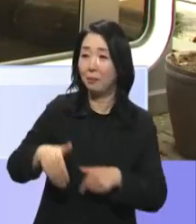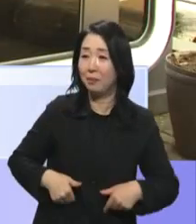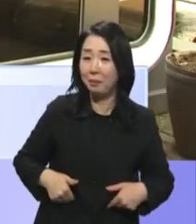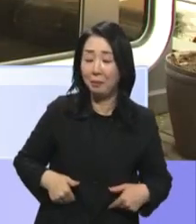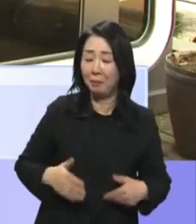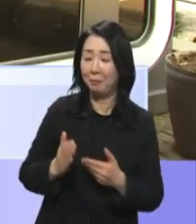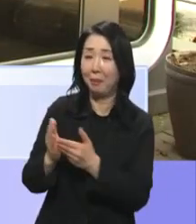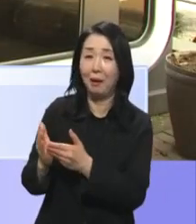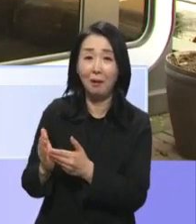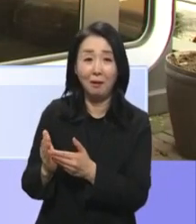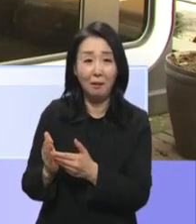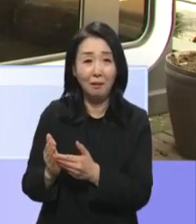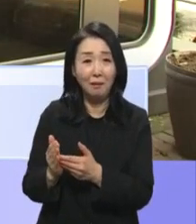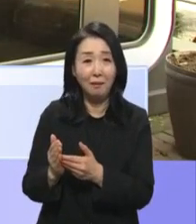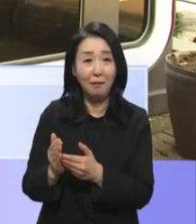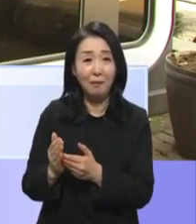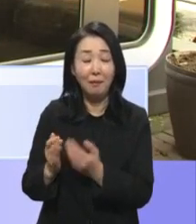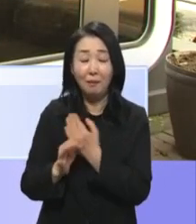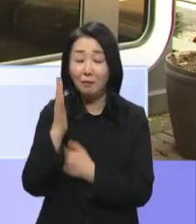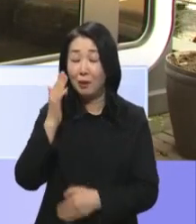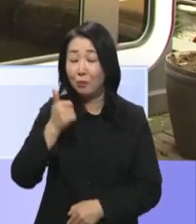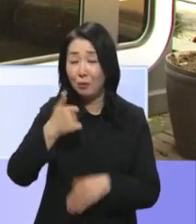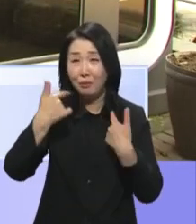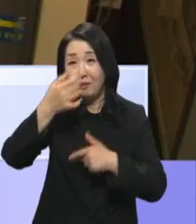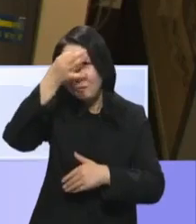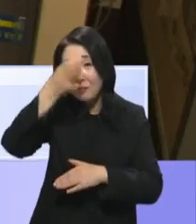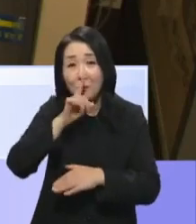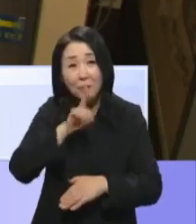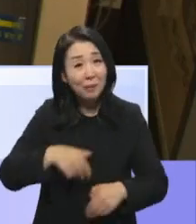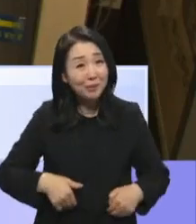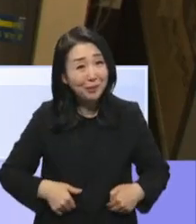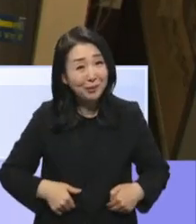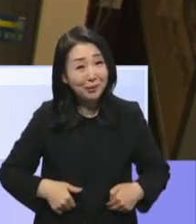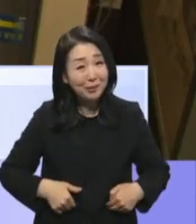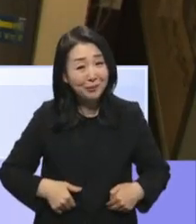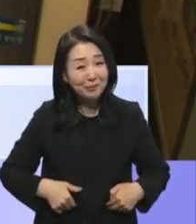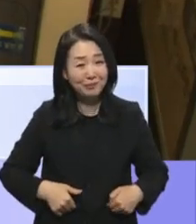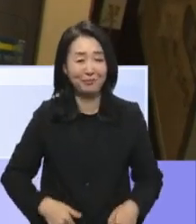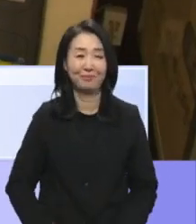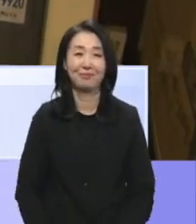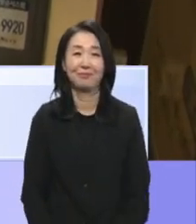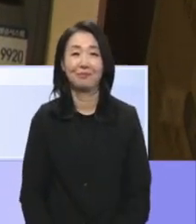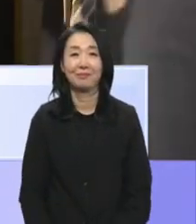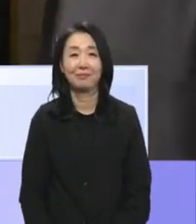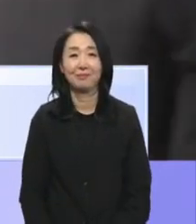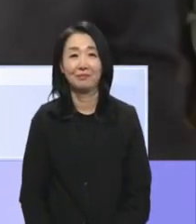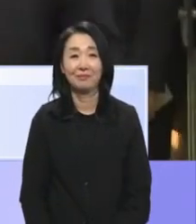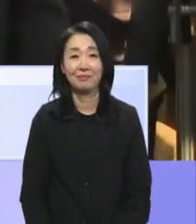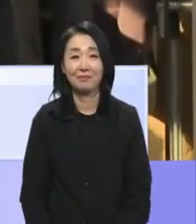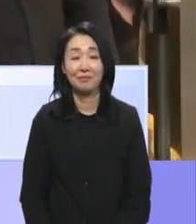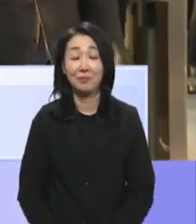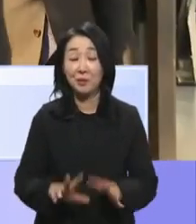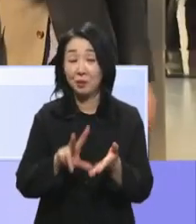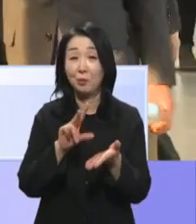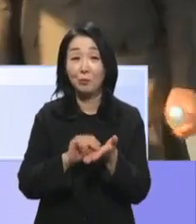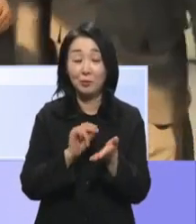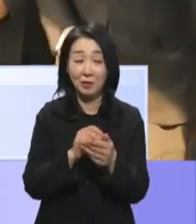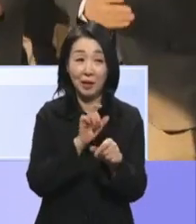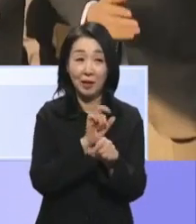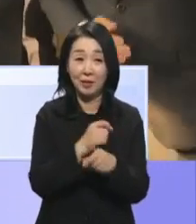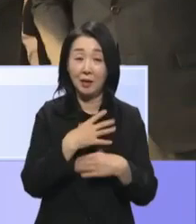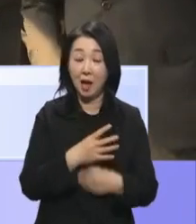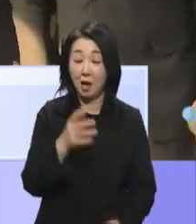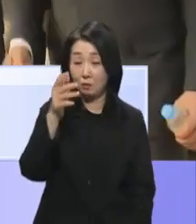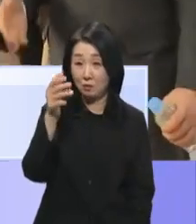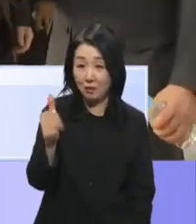대통령이 사과만 하다가 뭐 일정 다 보내게 생겼지 않겠습니까 그래서이 부분은 행부 장관이 어 적절 하게